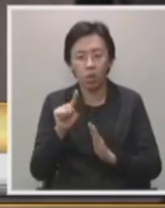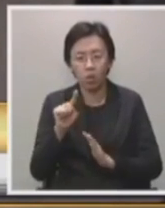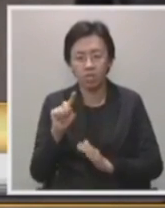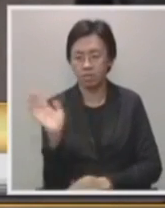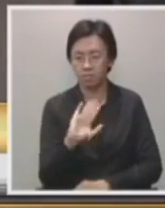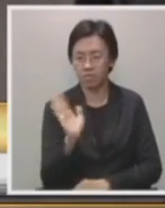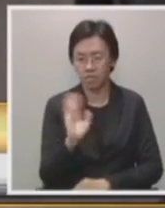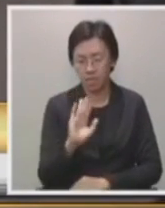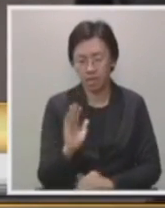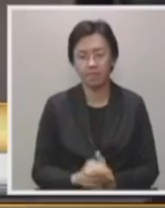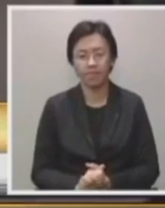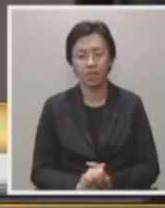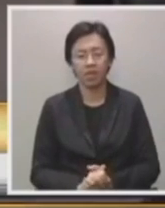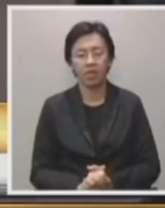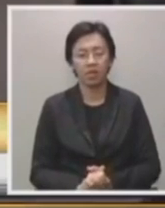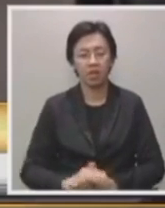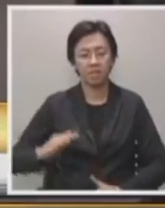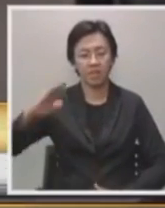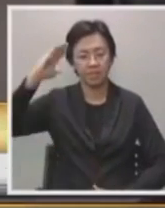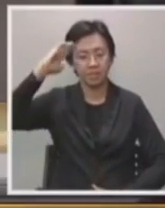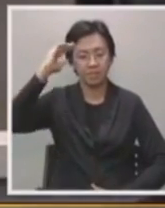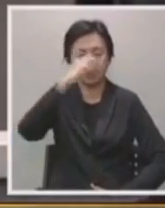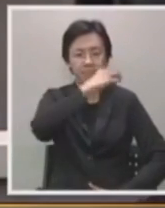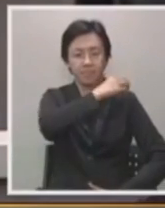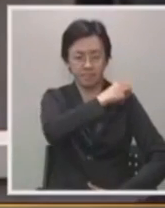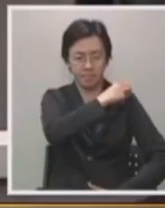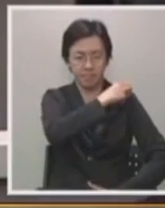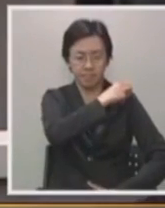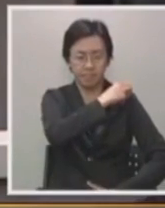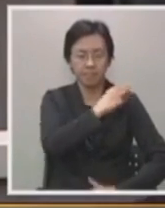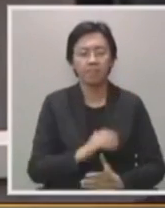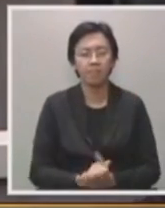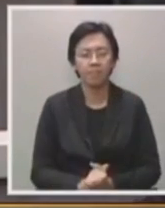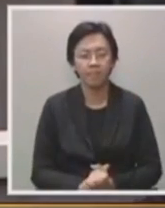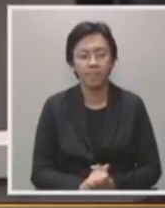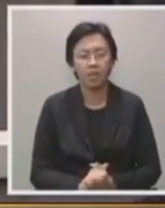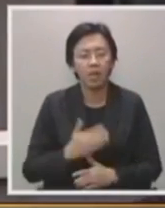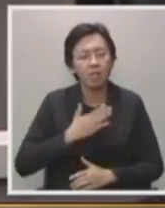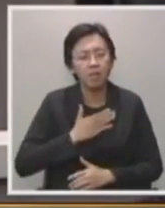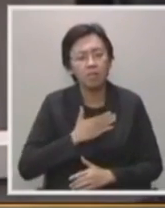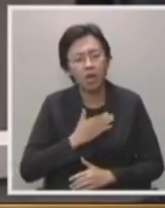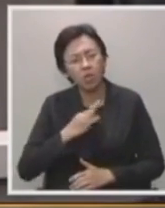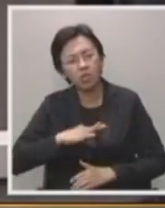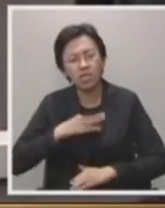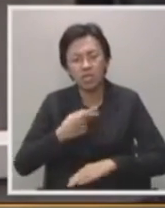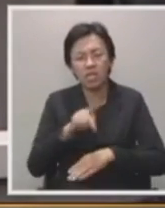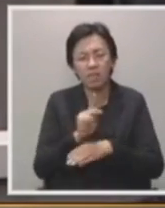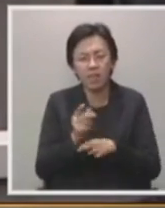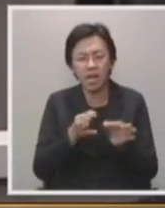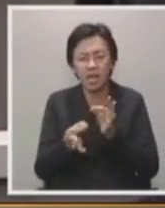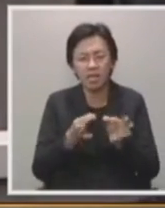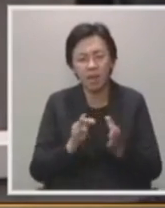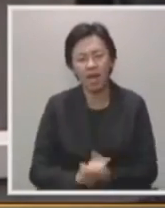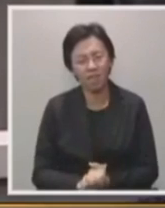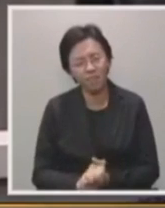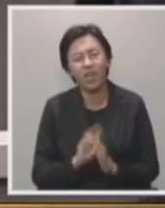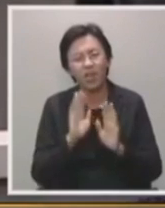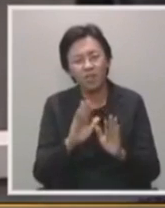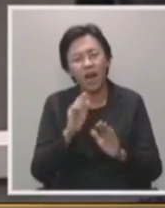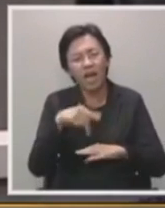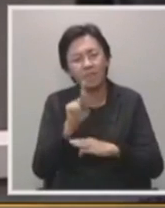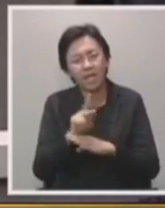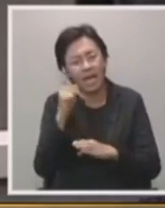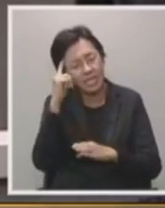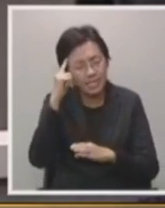แต่เรียกว่าพลเอกประยุทธ์เพราะฉะนั้นที่ท่านประธานได้วินิจฉัยไปเมื่อสักครู่ผมขอความกรุณาให้ท่านประธานได้โปรดวินิจฉั